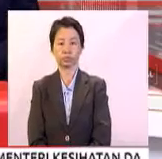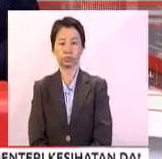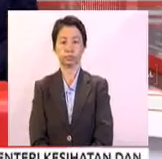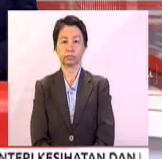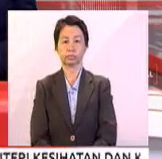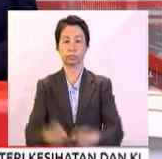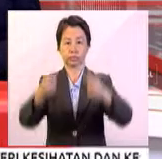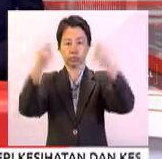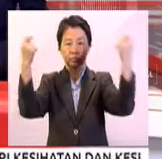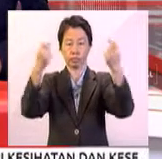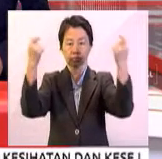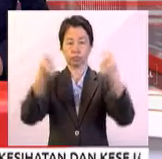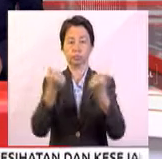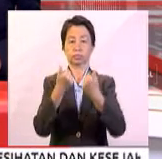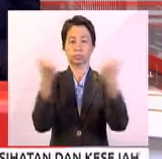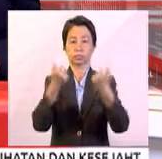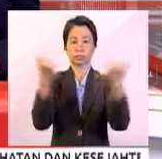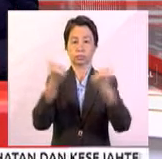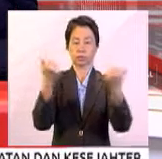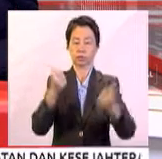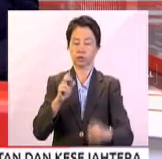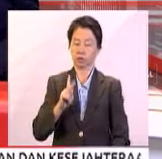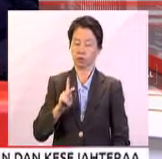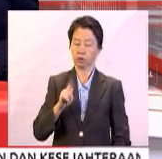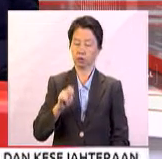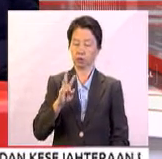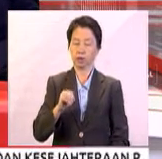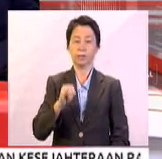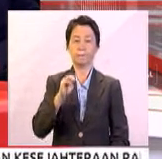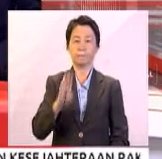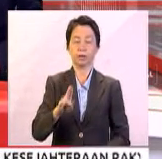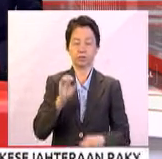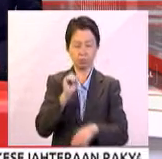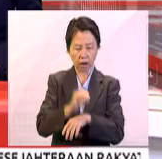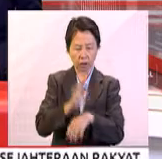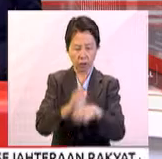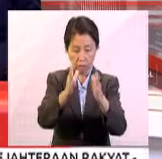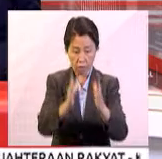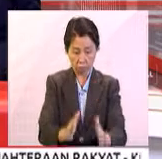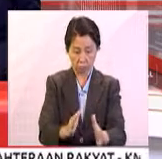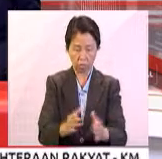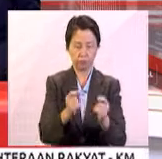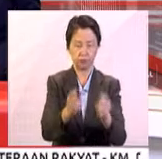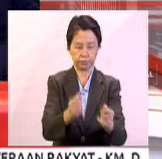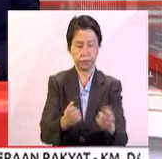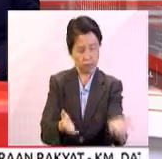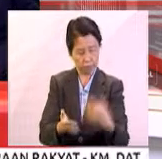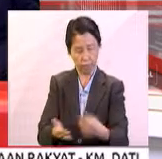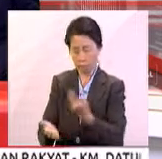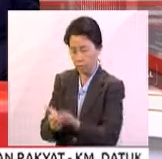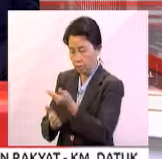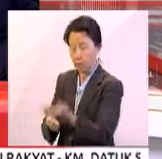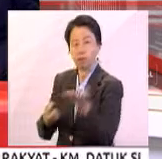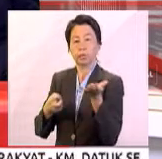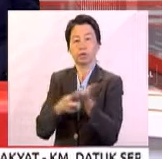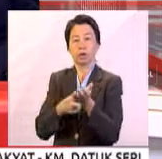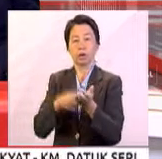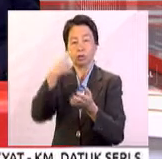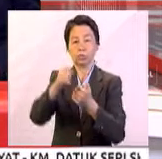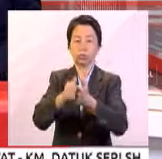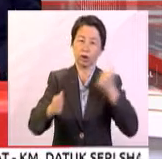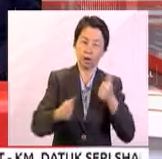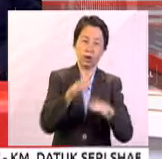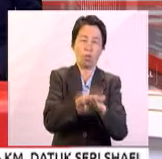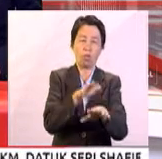Sempena sambutan aidil fitri kereta api tanah Melayu berhad ktmb menasihatkan orang ramai supaya segera menempah tiket kereta api bagi mengelak